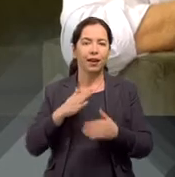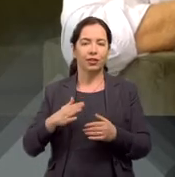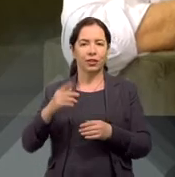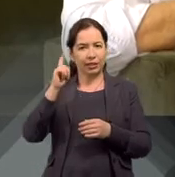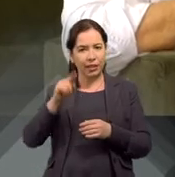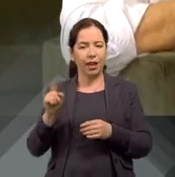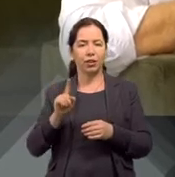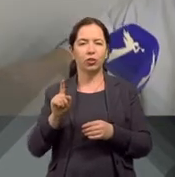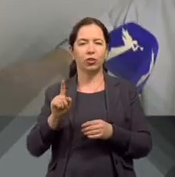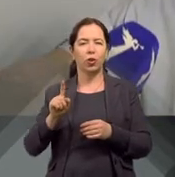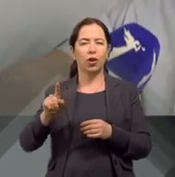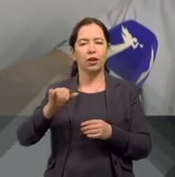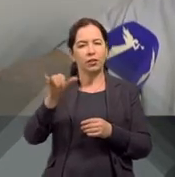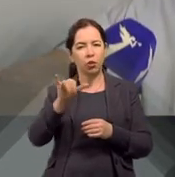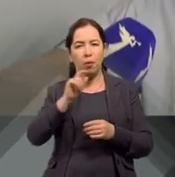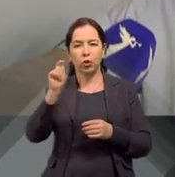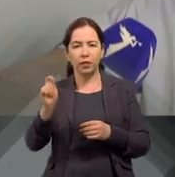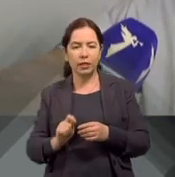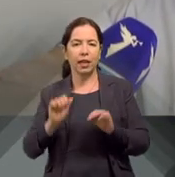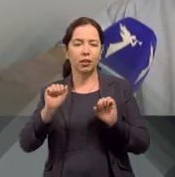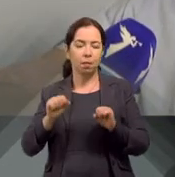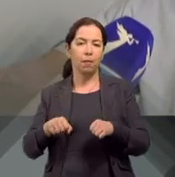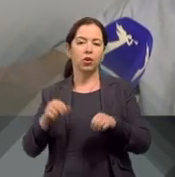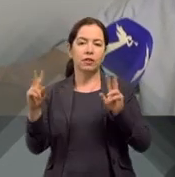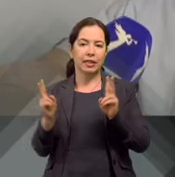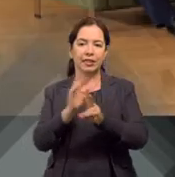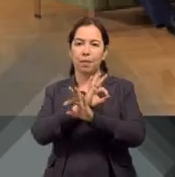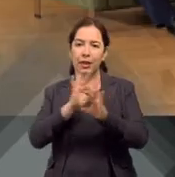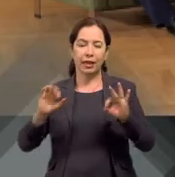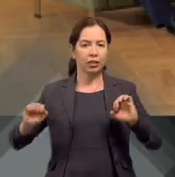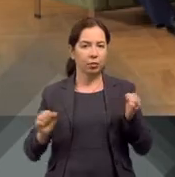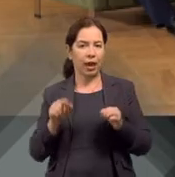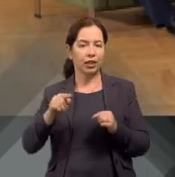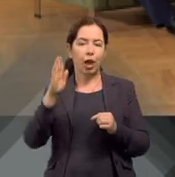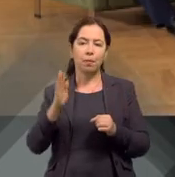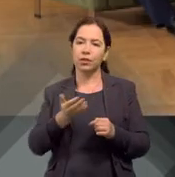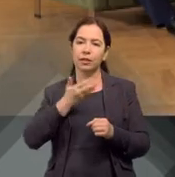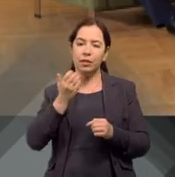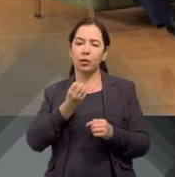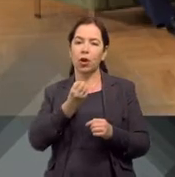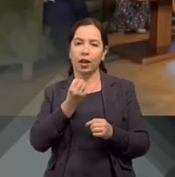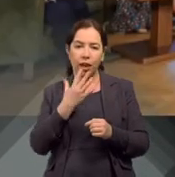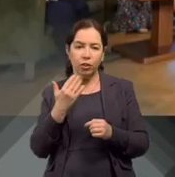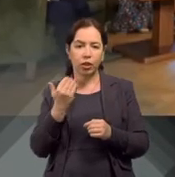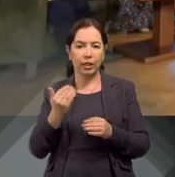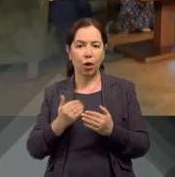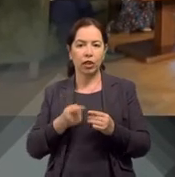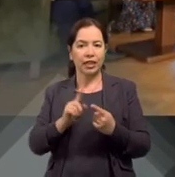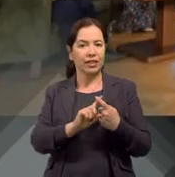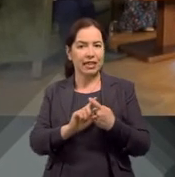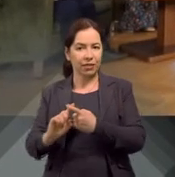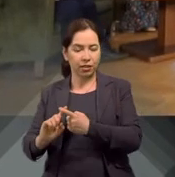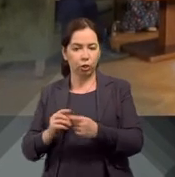В субботу и воскресенье ты встретишься с прекрасными друзьями, которыми тебе будет тепло, хорошо, и ты от этого зависишь. Добавляя